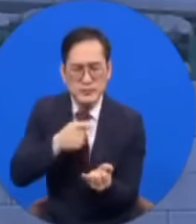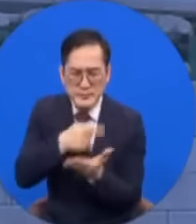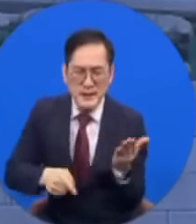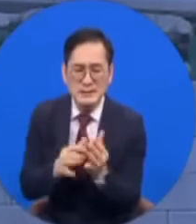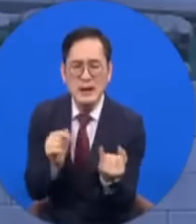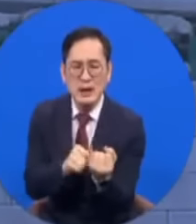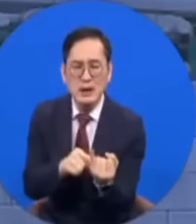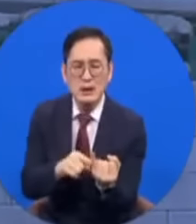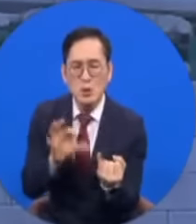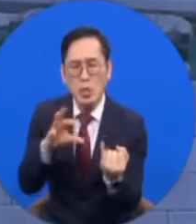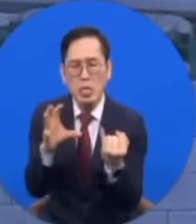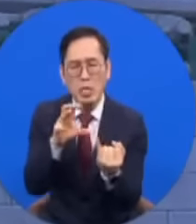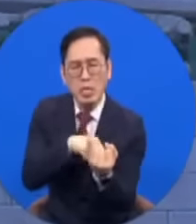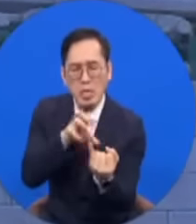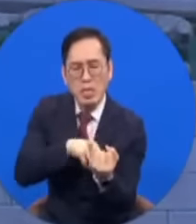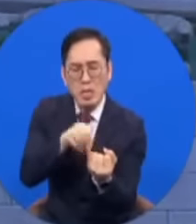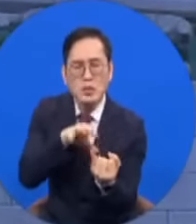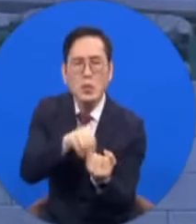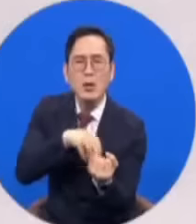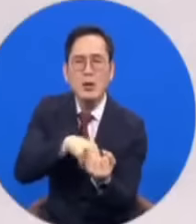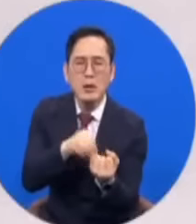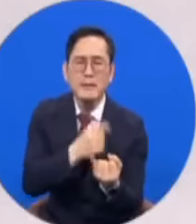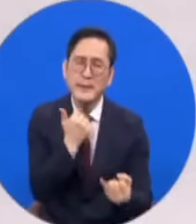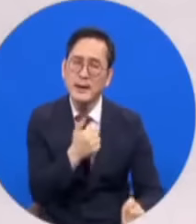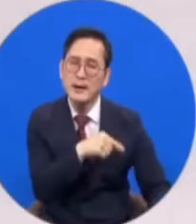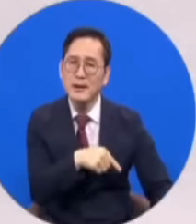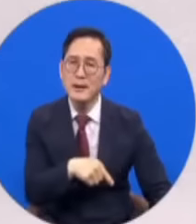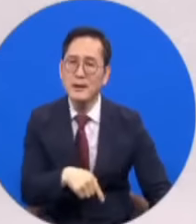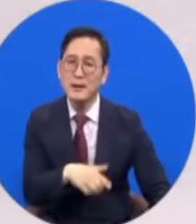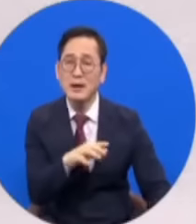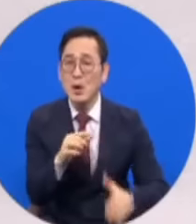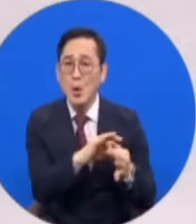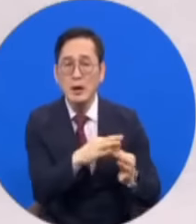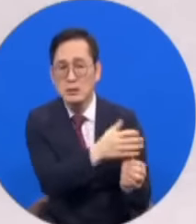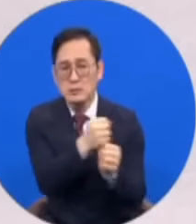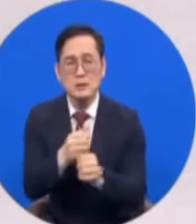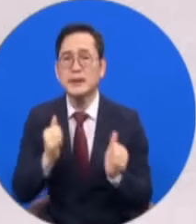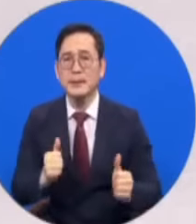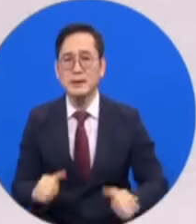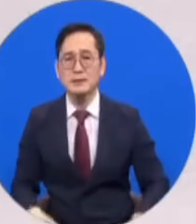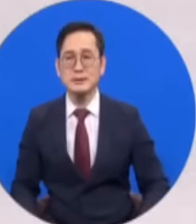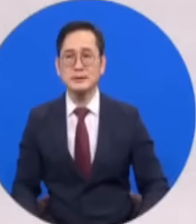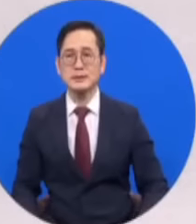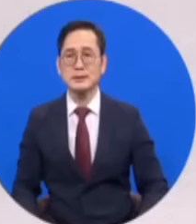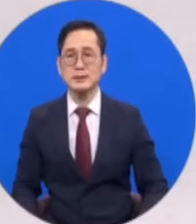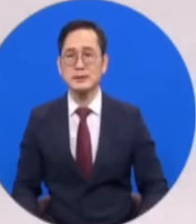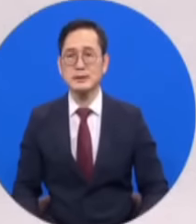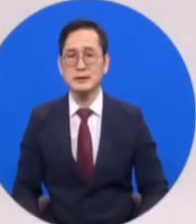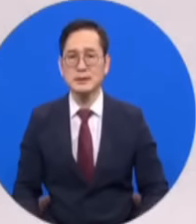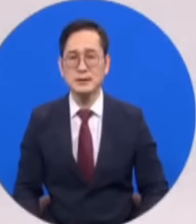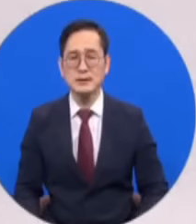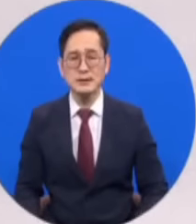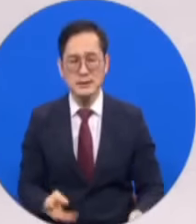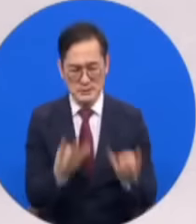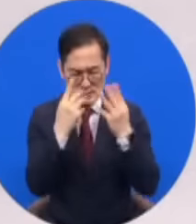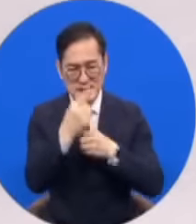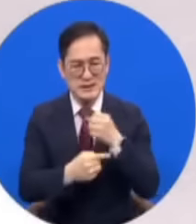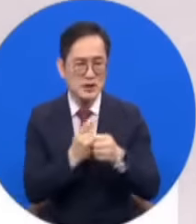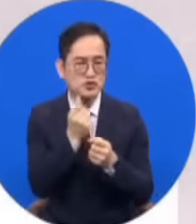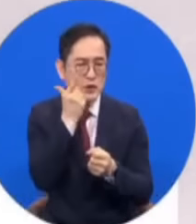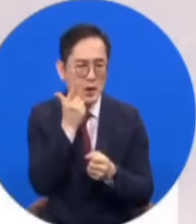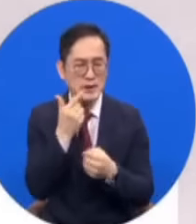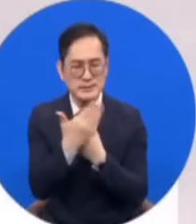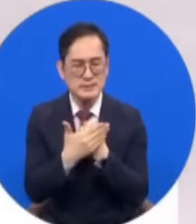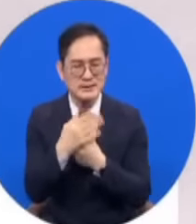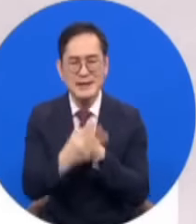복잡합니다. 아니 지금 위안부 할머니와 관련해서는 재판 받았잖아요. 징역 1년 6월에 집행유예 3년 선고됐습니다.